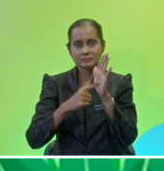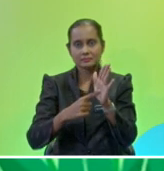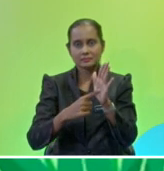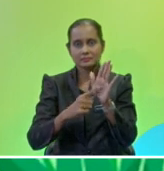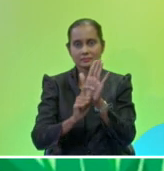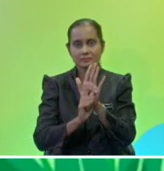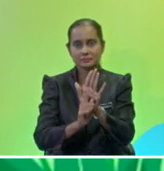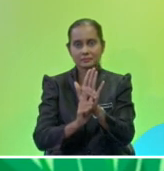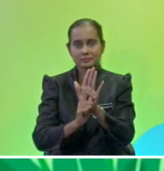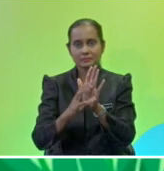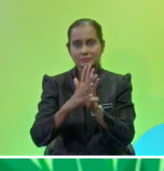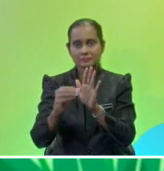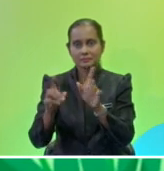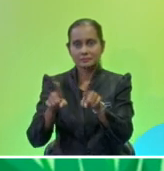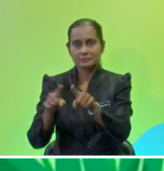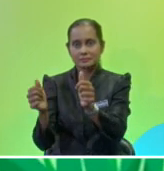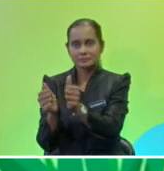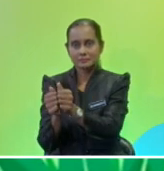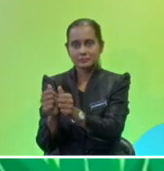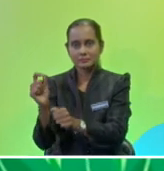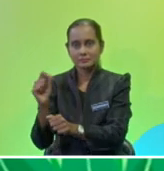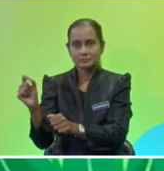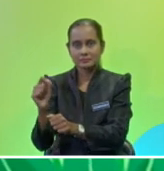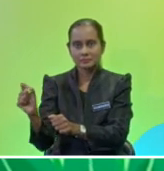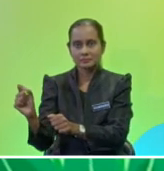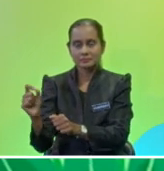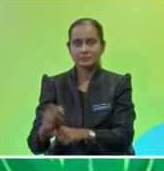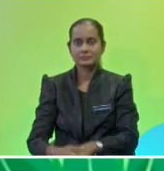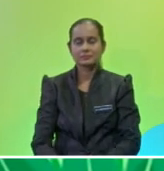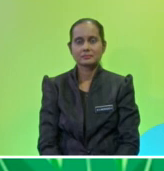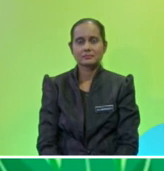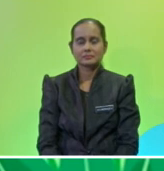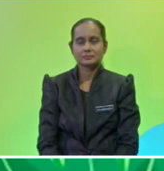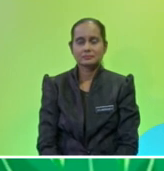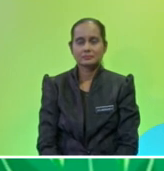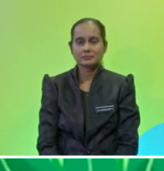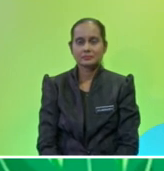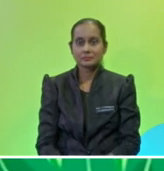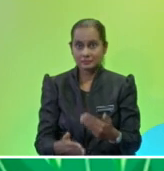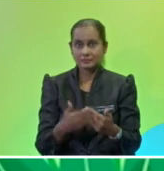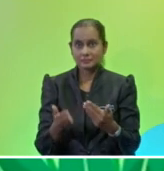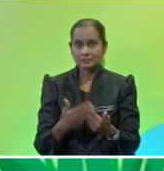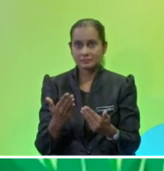sama dengan tambah dan juga sama dengan kamera